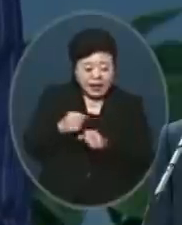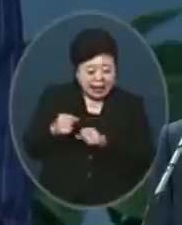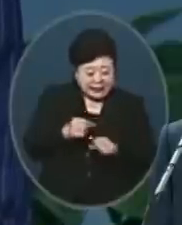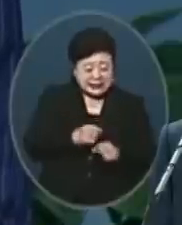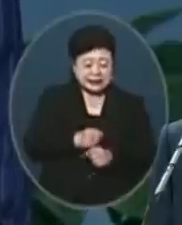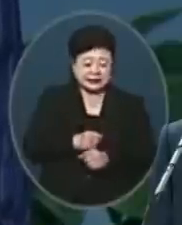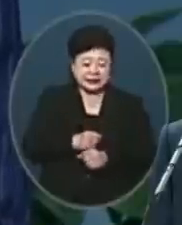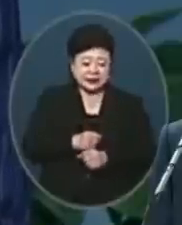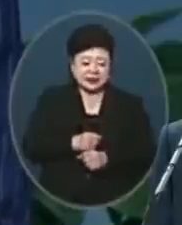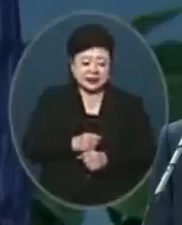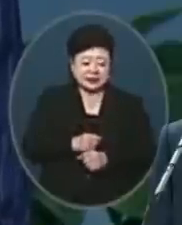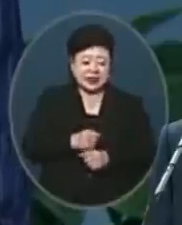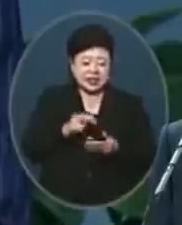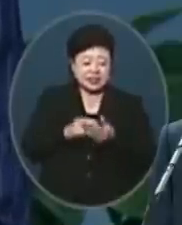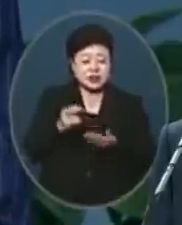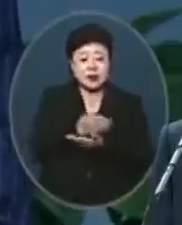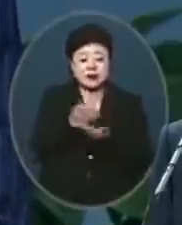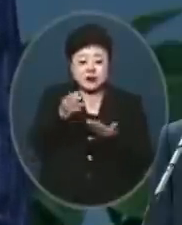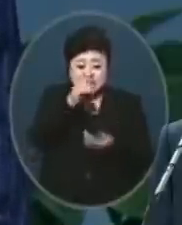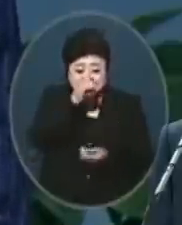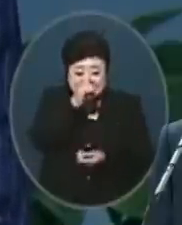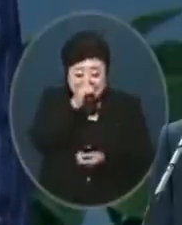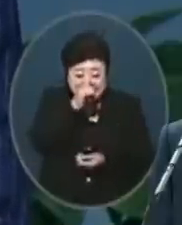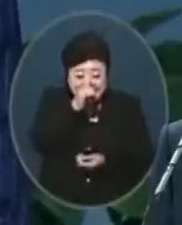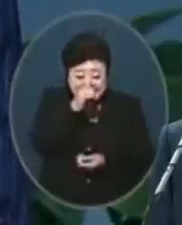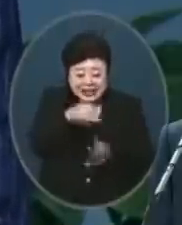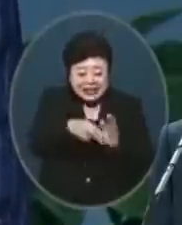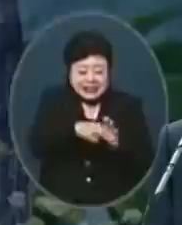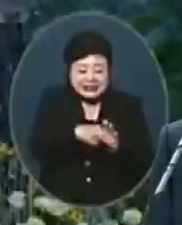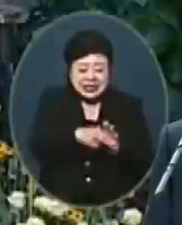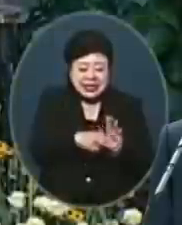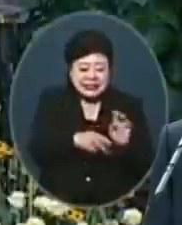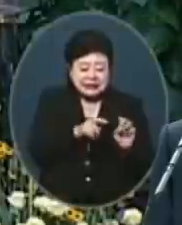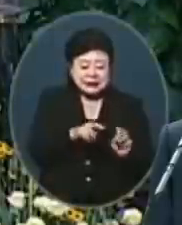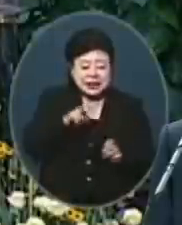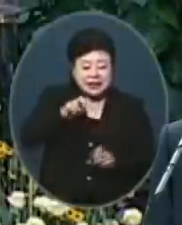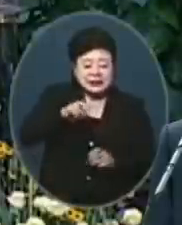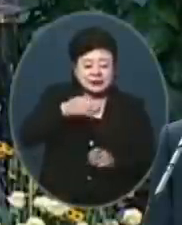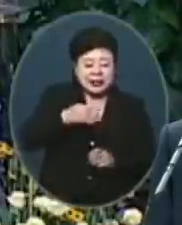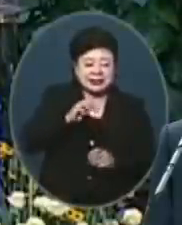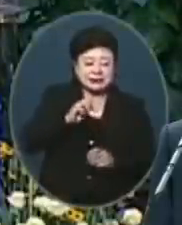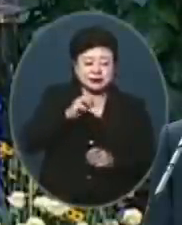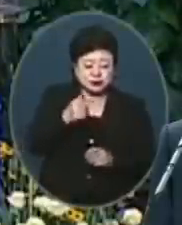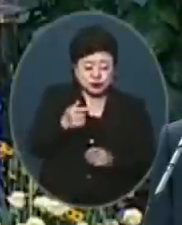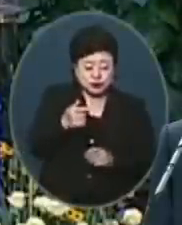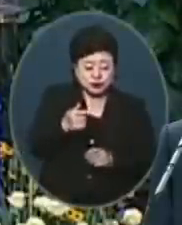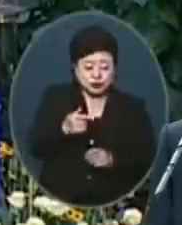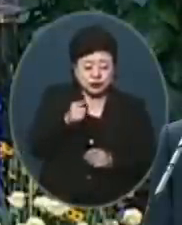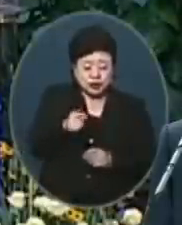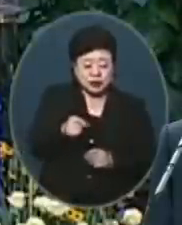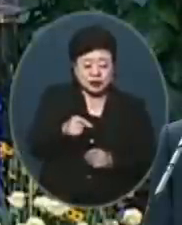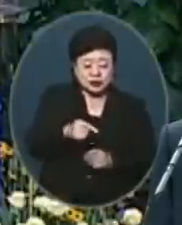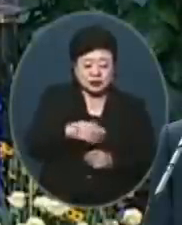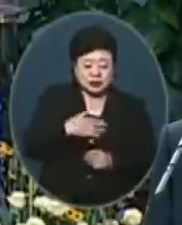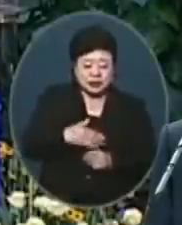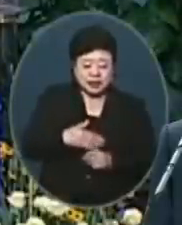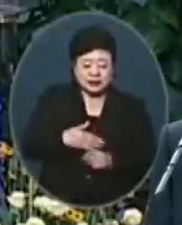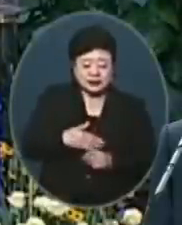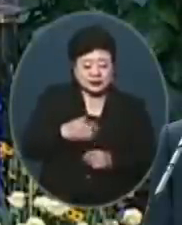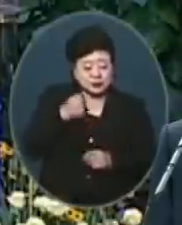하는 기적을 베푸는 것입니다. 이사야 40장 28절로 31절 오늘 본문에